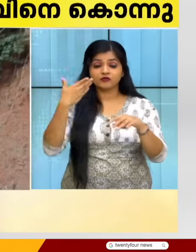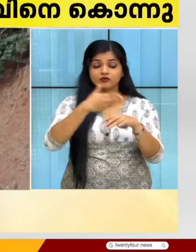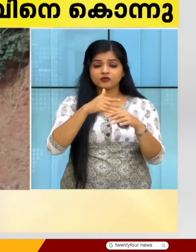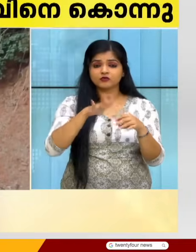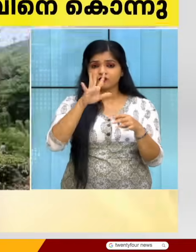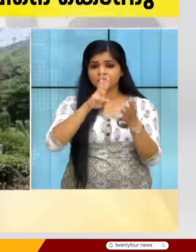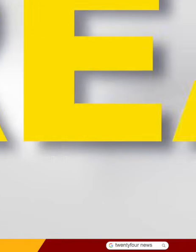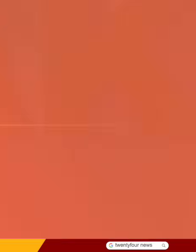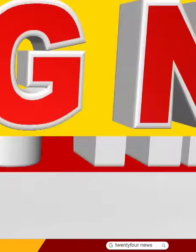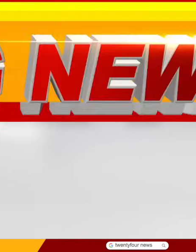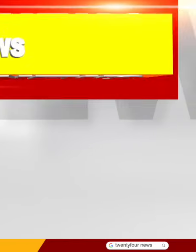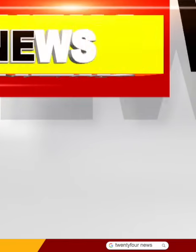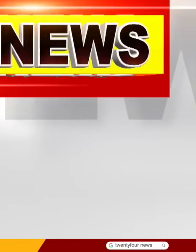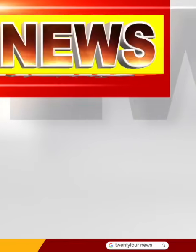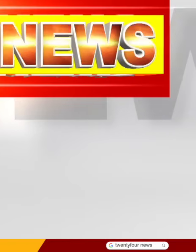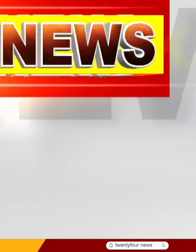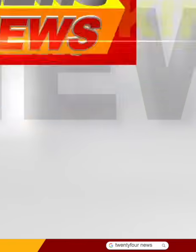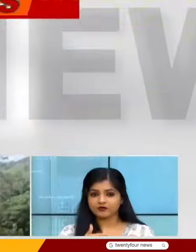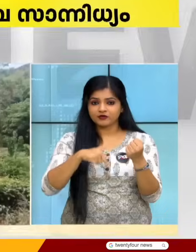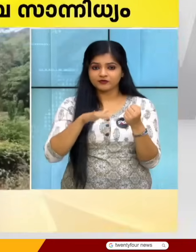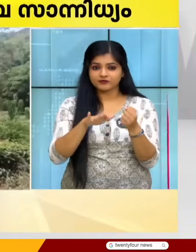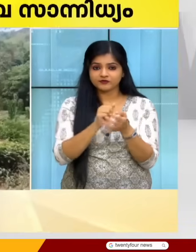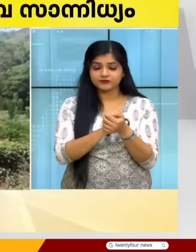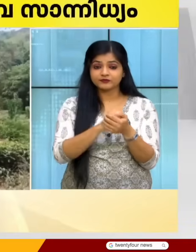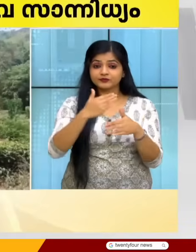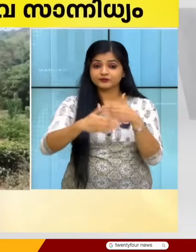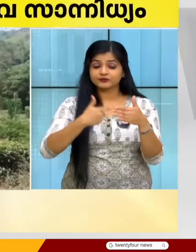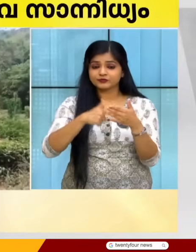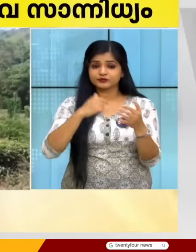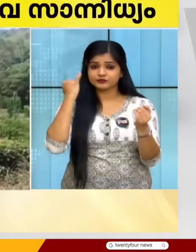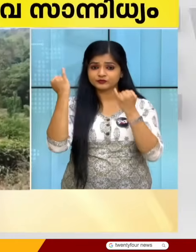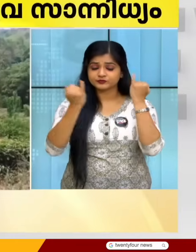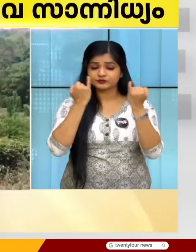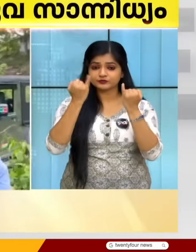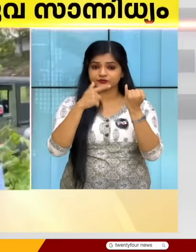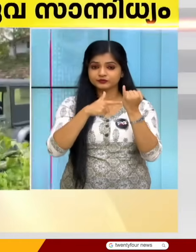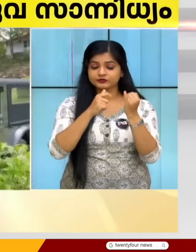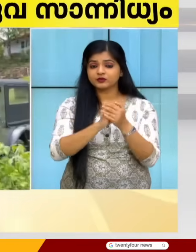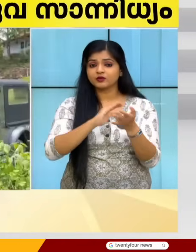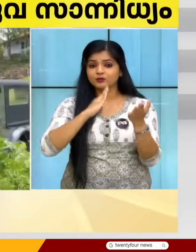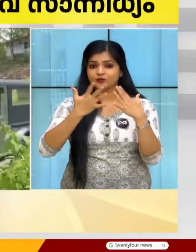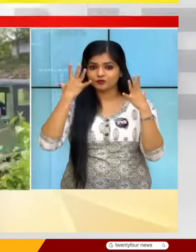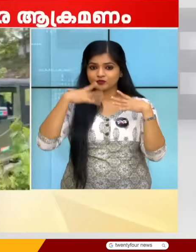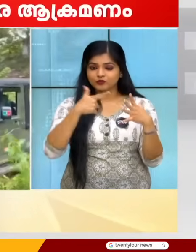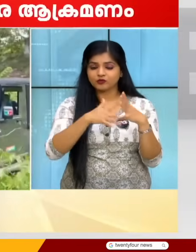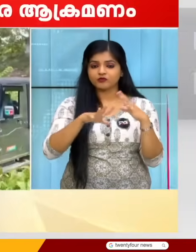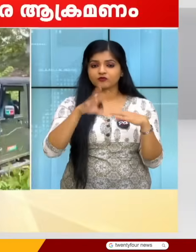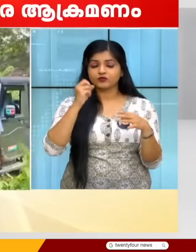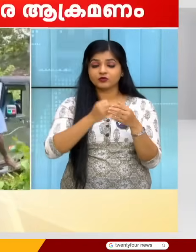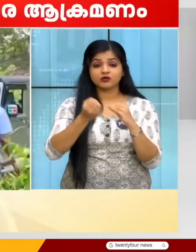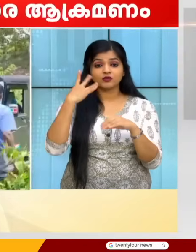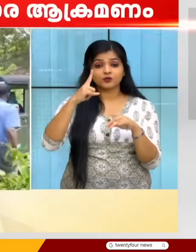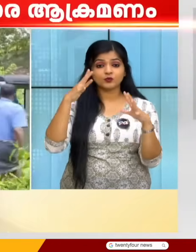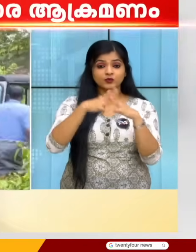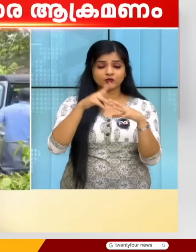ദൂരം വലിച്ചിഴച്ച് കൊണ്ടുപോയിട്ടുണ്ട്. ഇതിനുശേഷം നടത്തിയ തെരച്ചിലാണ് ഈ ജഡം കണ്ടെത്തിയത്. കഴിഞ്ഞ ഒരാഴ്ചയ്ക്കുള്ളിൽ 2